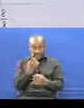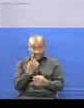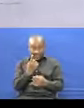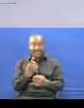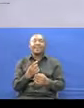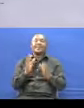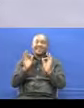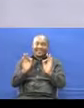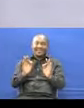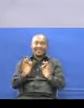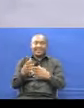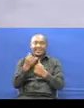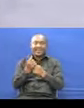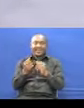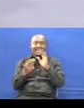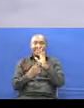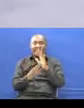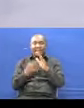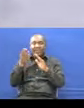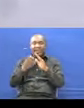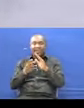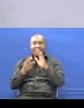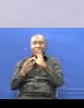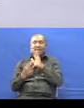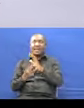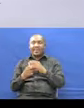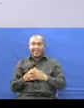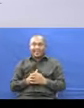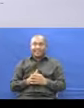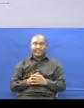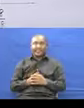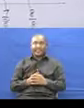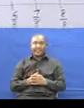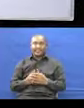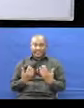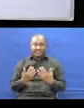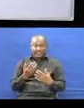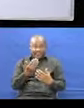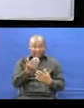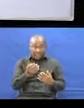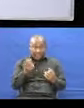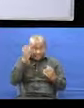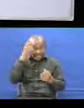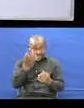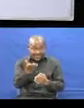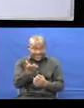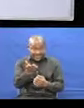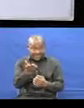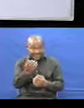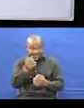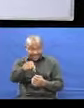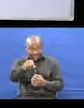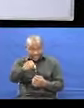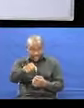Vizuri kabisa. Unapata saba ya nane. Watu wazuri, bila shaka mmenielewa.